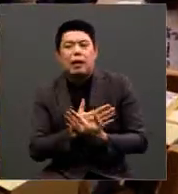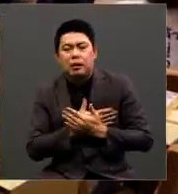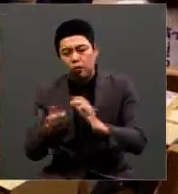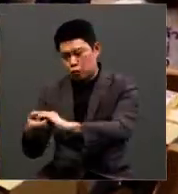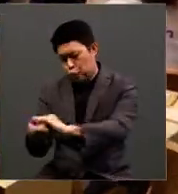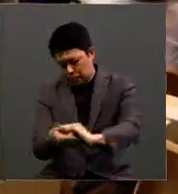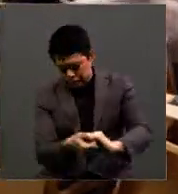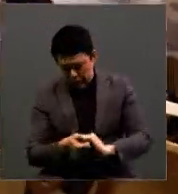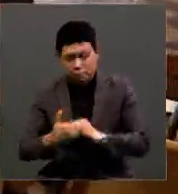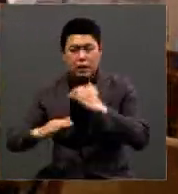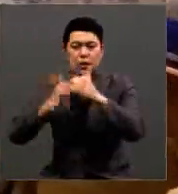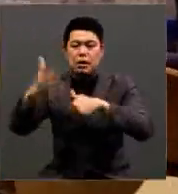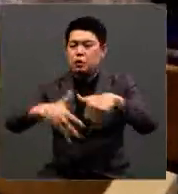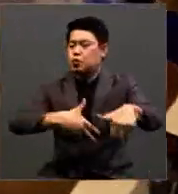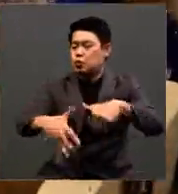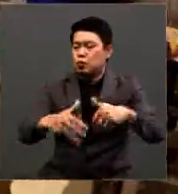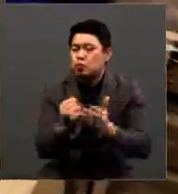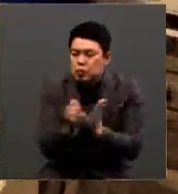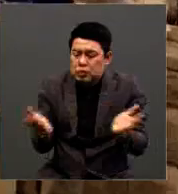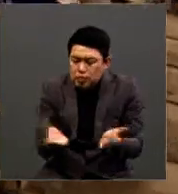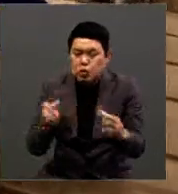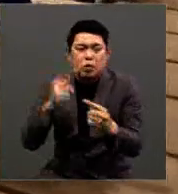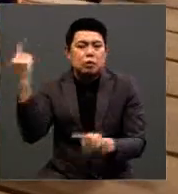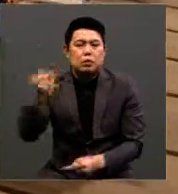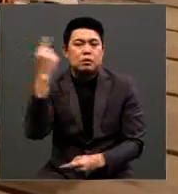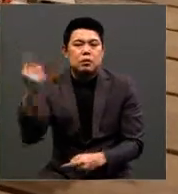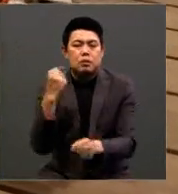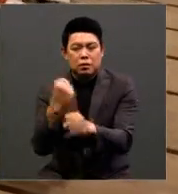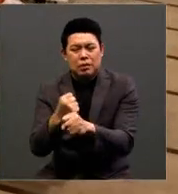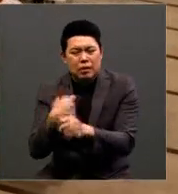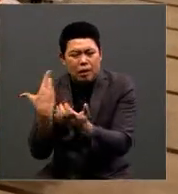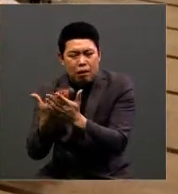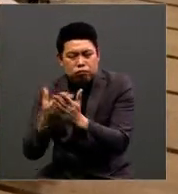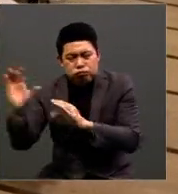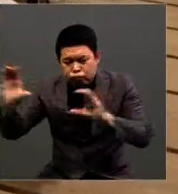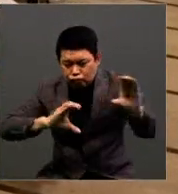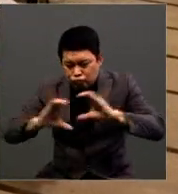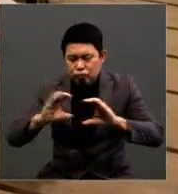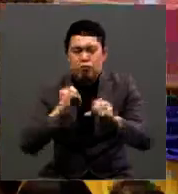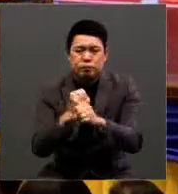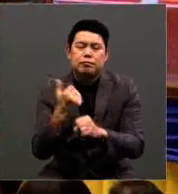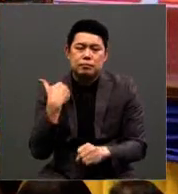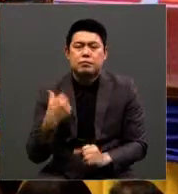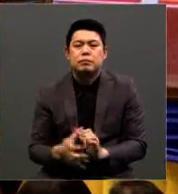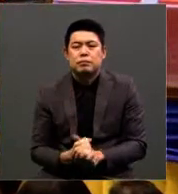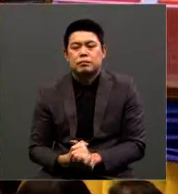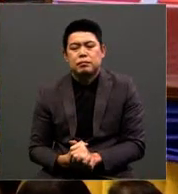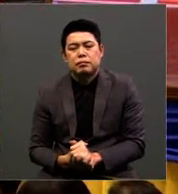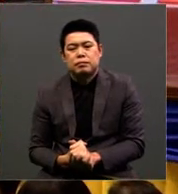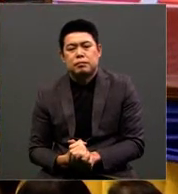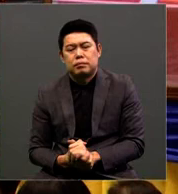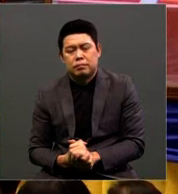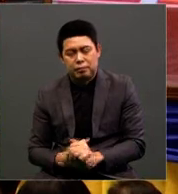ไม้ร่วมมือกันในการพัฒนาชุมชนผลักดันการท่องเที่ยวแล้วก็ดึงดูดเม็ดเงินเข้ามาในพื้นที่ครับผู้แทนจะพรรค